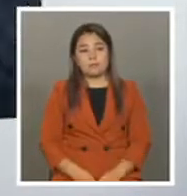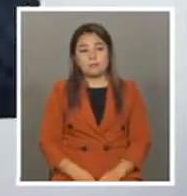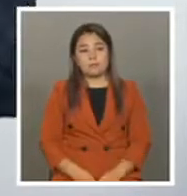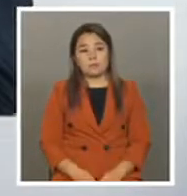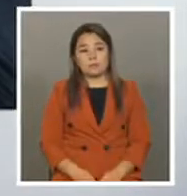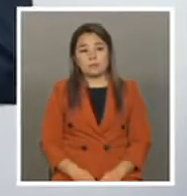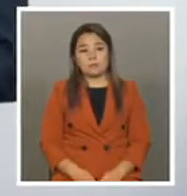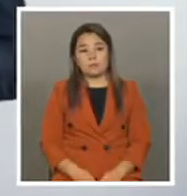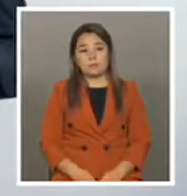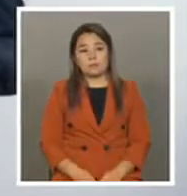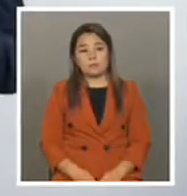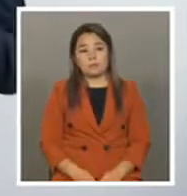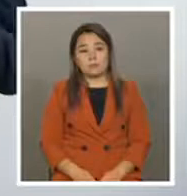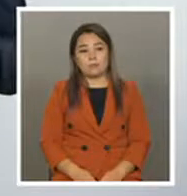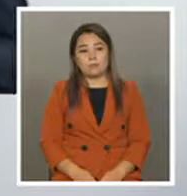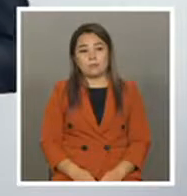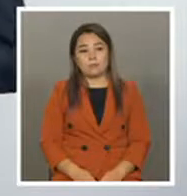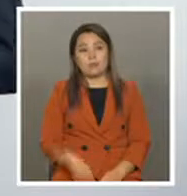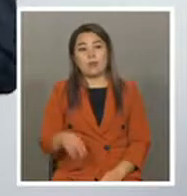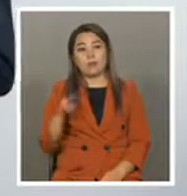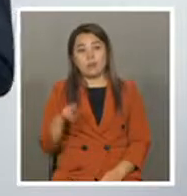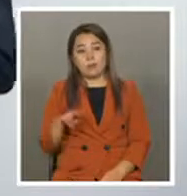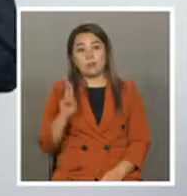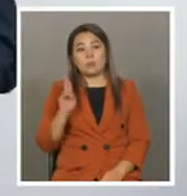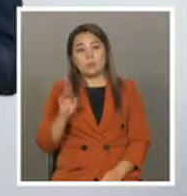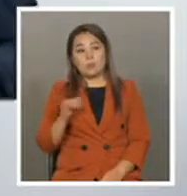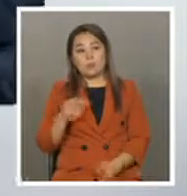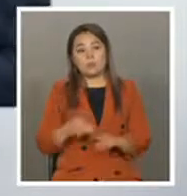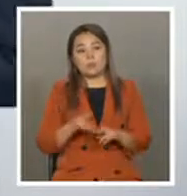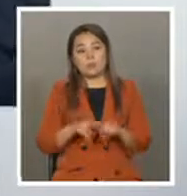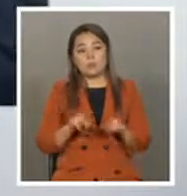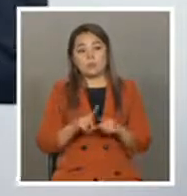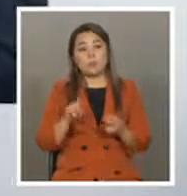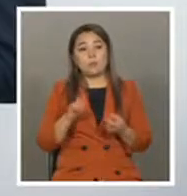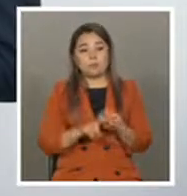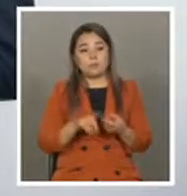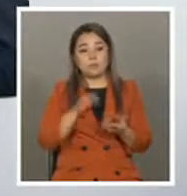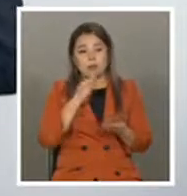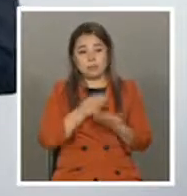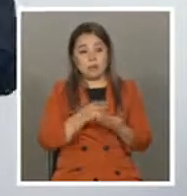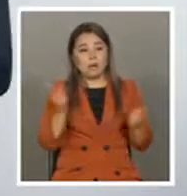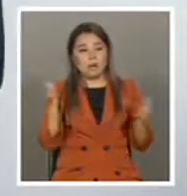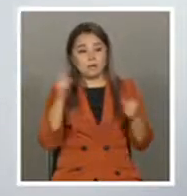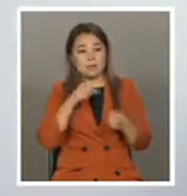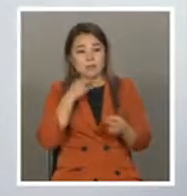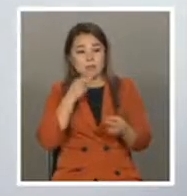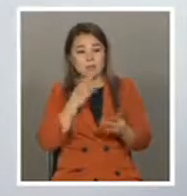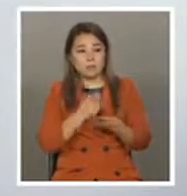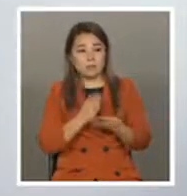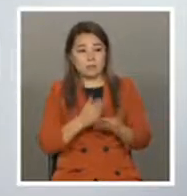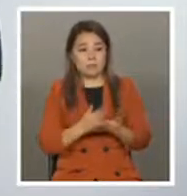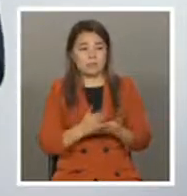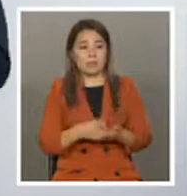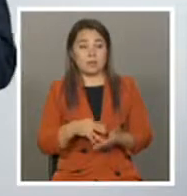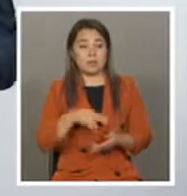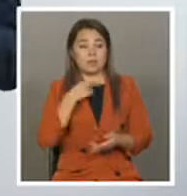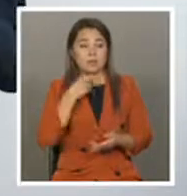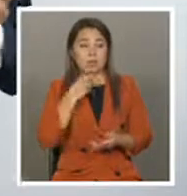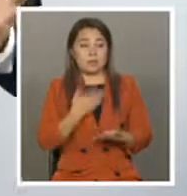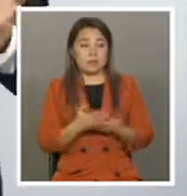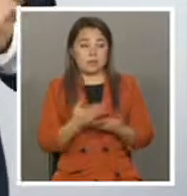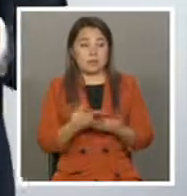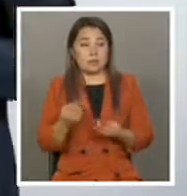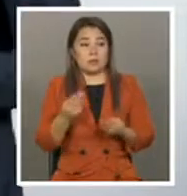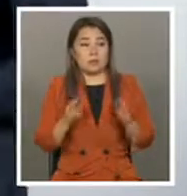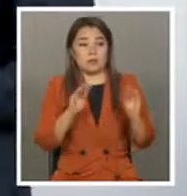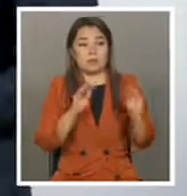теңдеу түбірлерінің таңбасын p және q параметріне байланысты анықтайық. Қараңыздар,